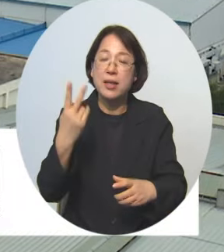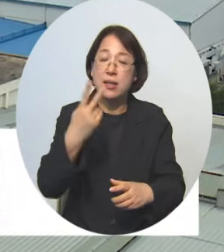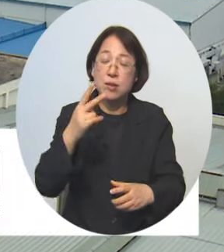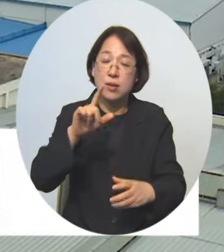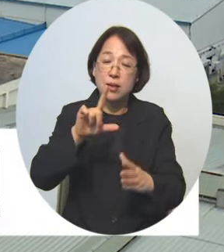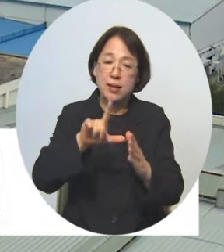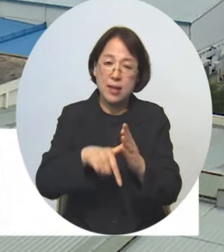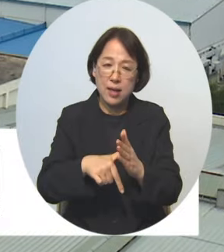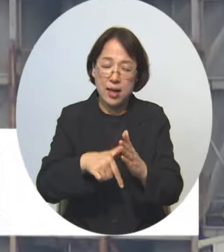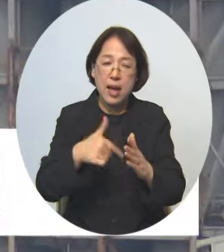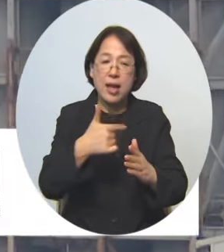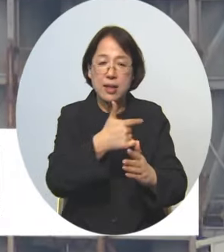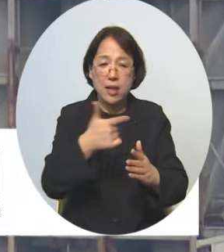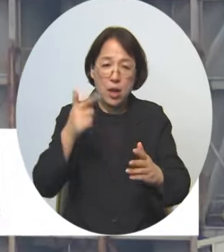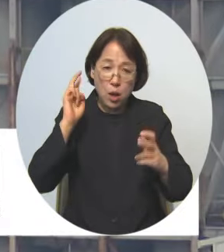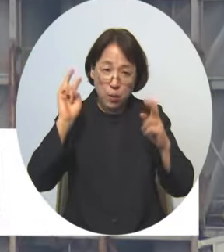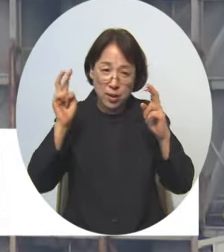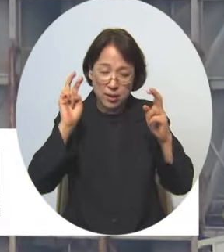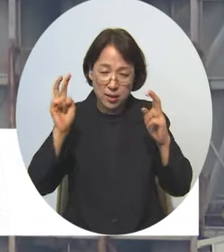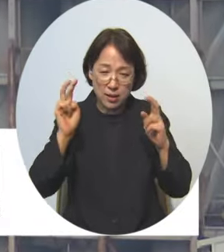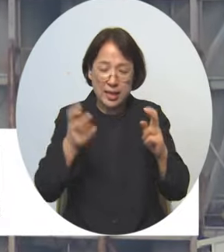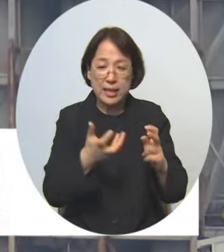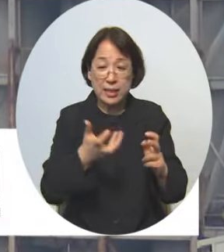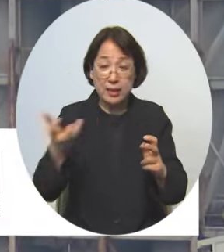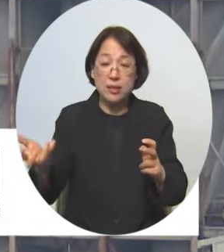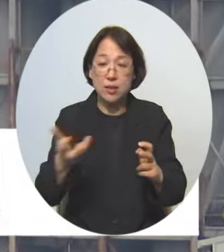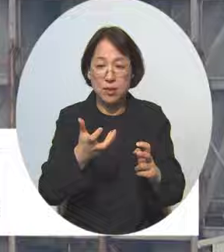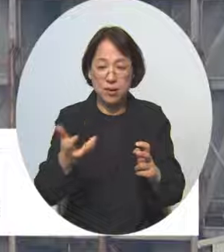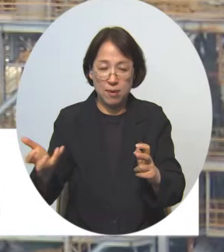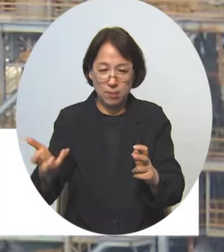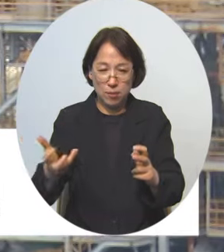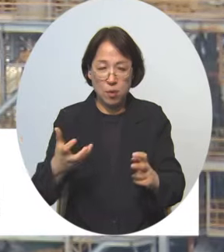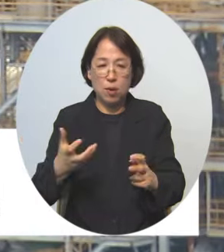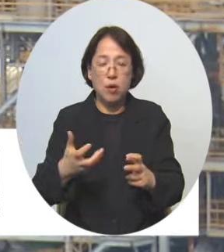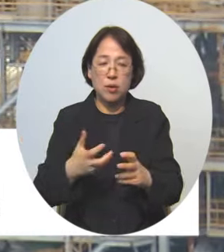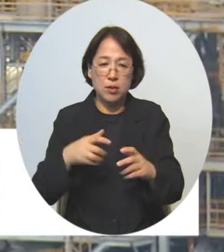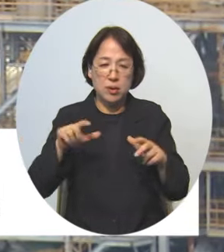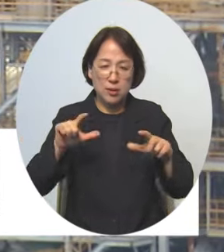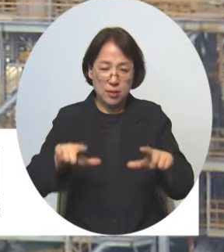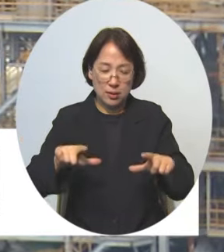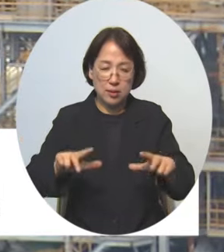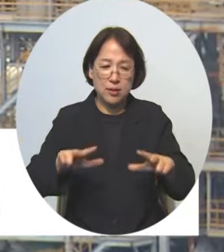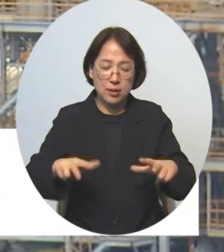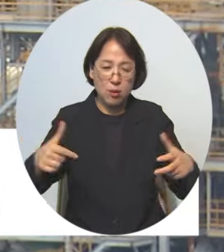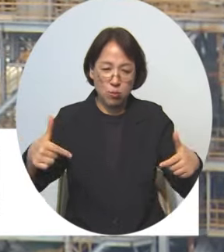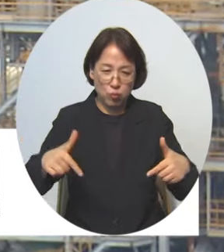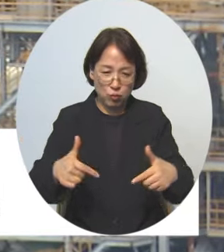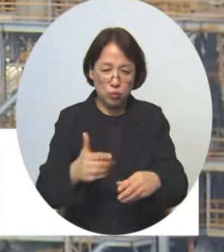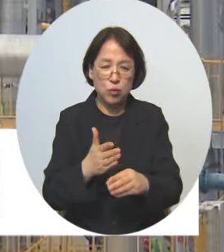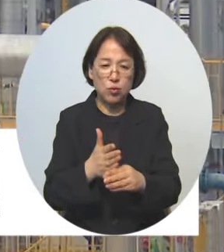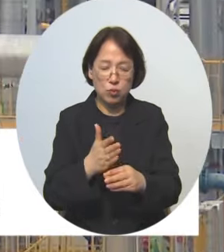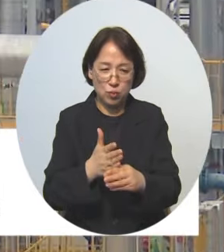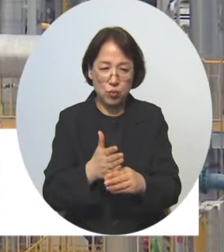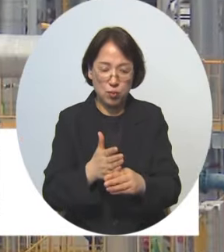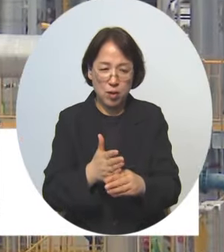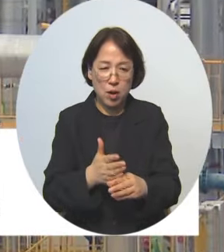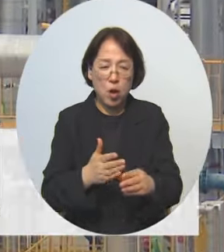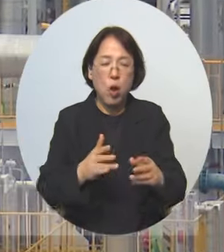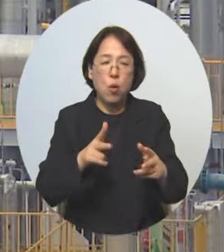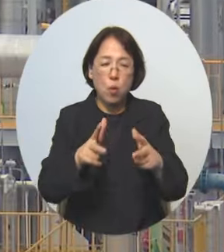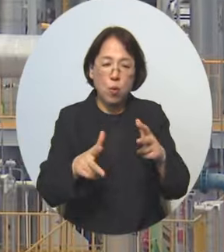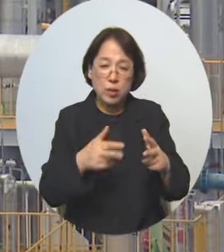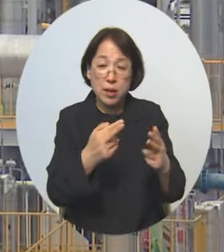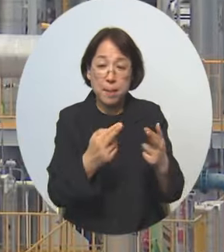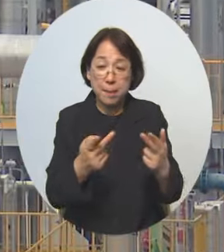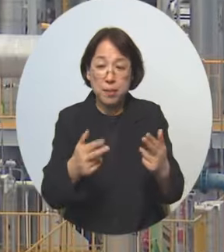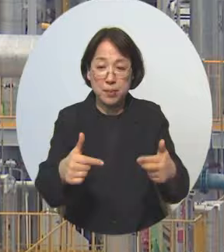해외나 수도권으로 이전하면서 위기를 맞았습니다. 협력업체도 대기업을 따라 떠나면서 국가산단의 빈 공장이 늘고 근로자 수도